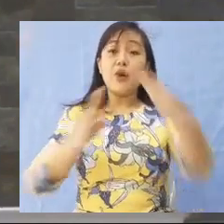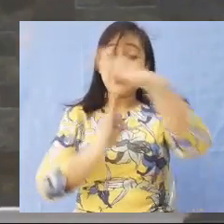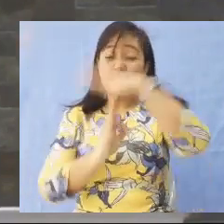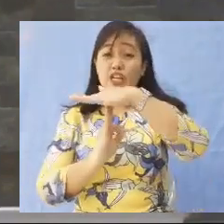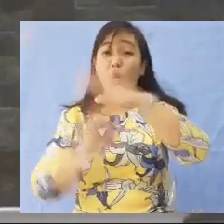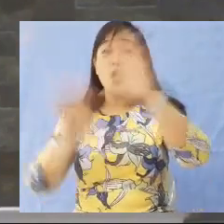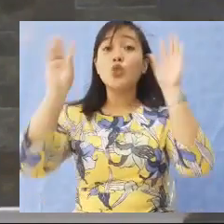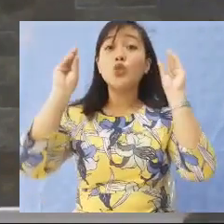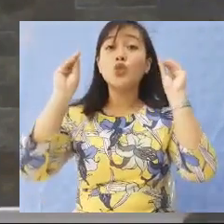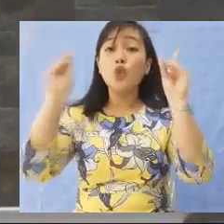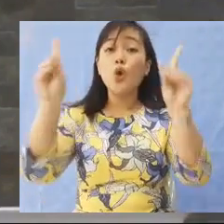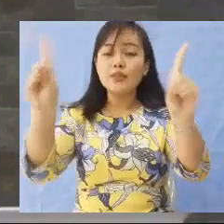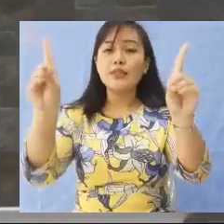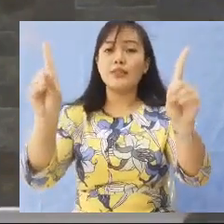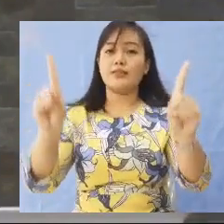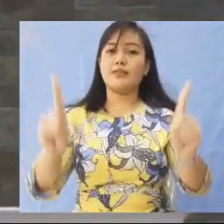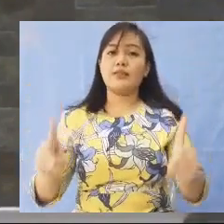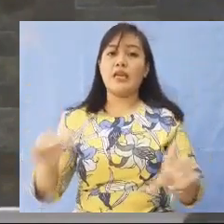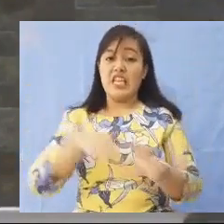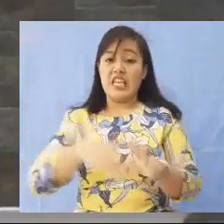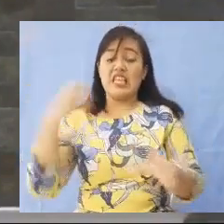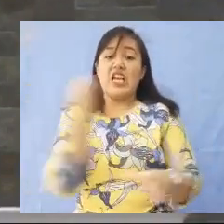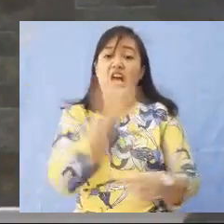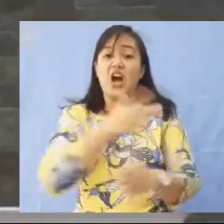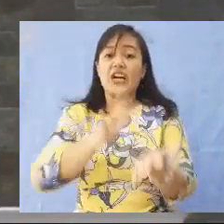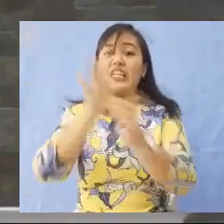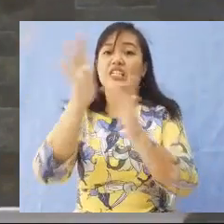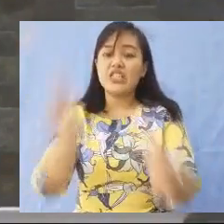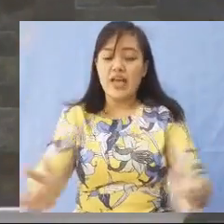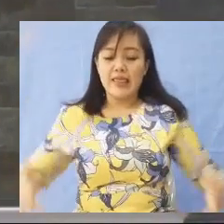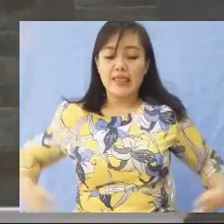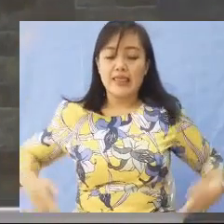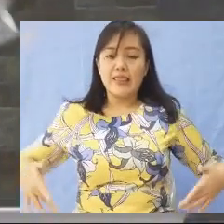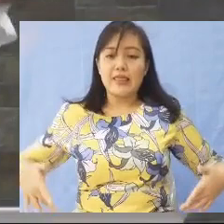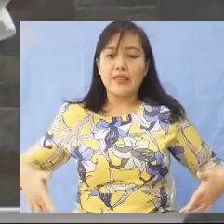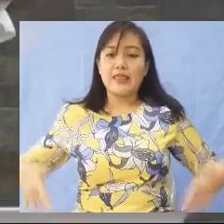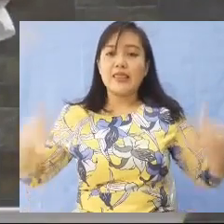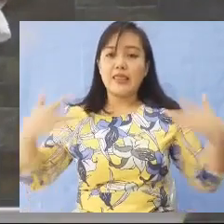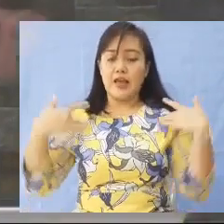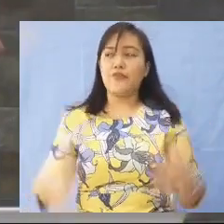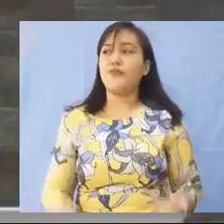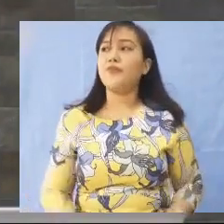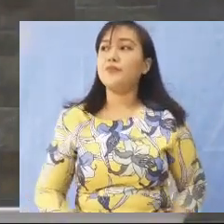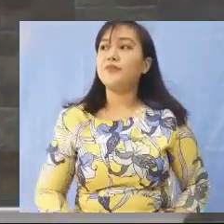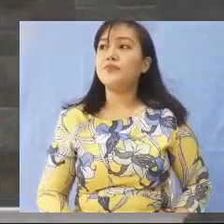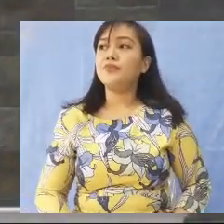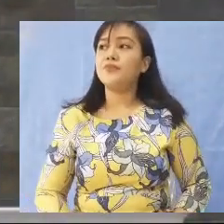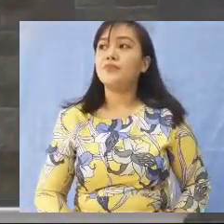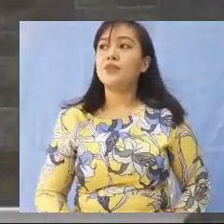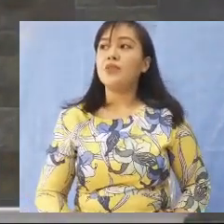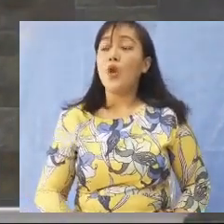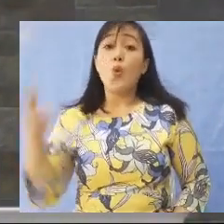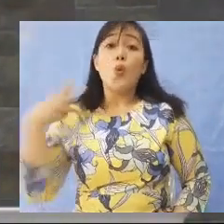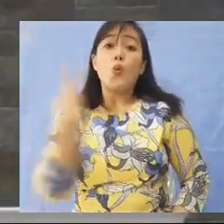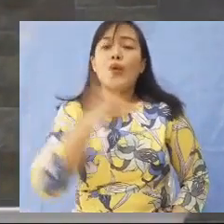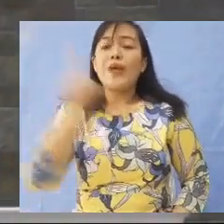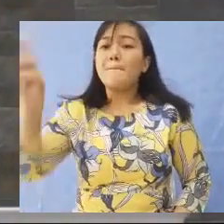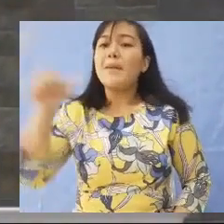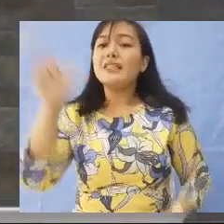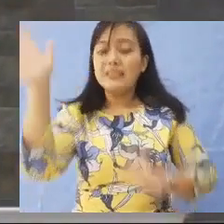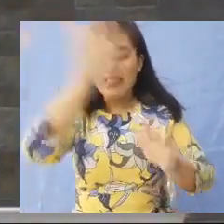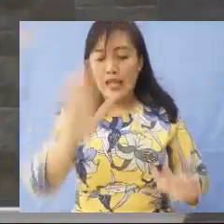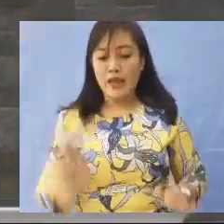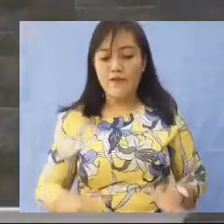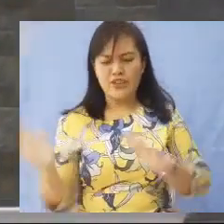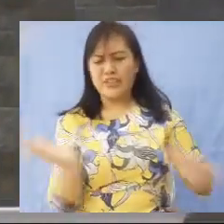ka lang aalis doon sa basic and fundamental doctrines. Huwag mo lang kalilimutan na sa